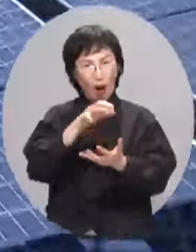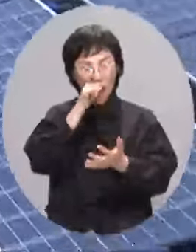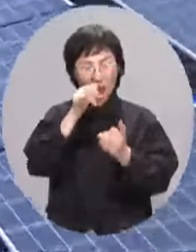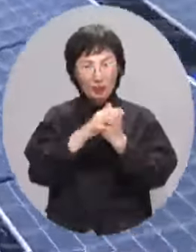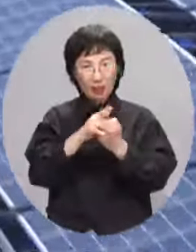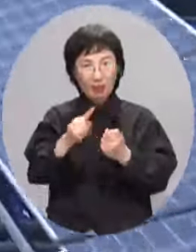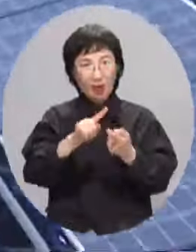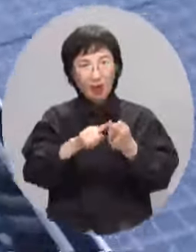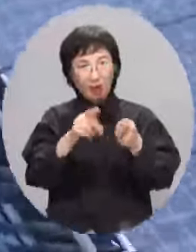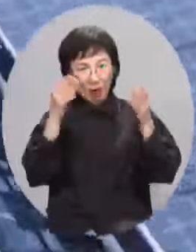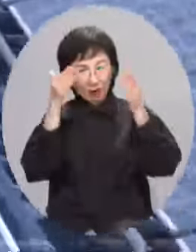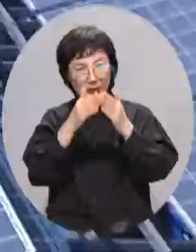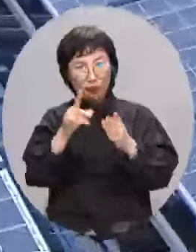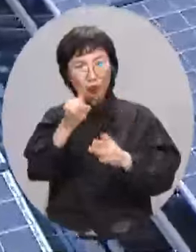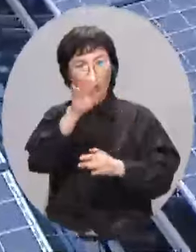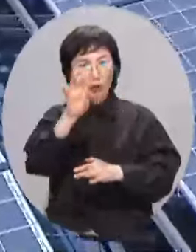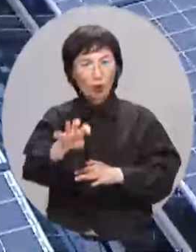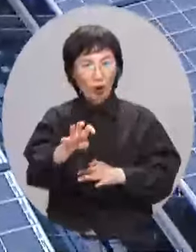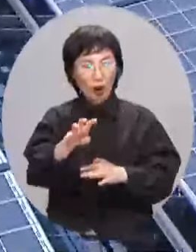집중되고 있습니다 MBC 뉴스 박혜진입니다